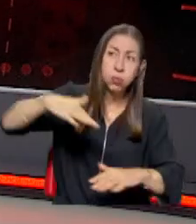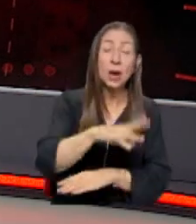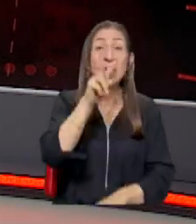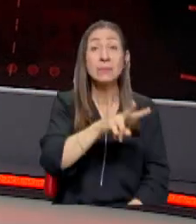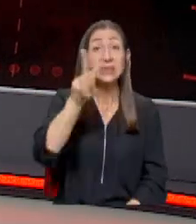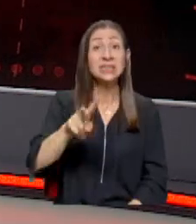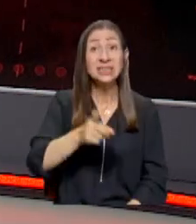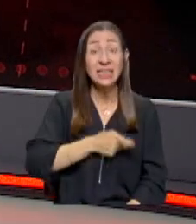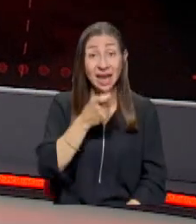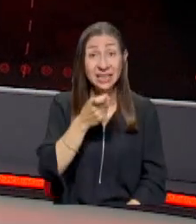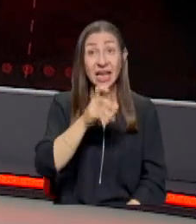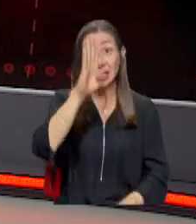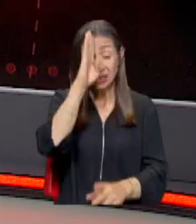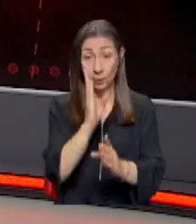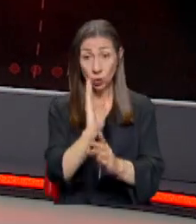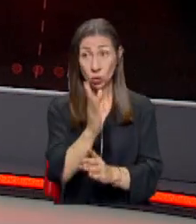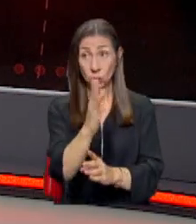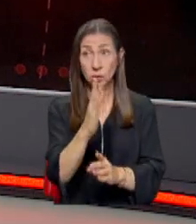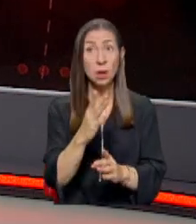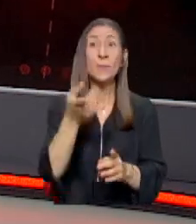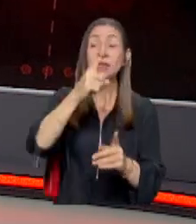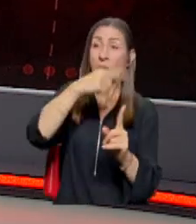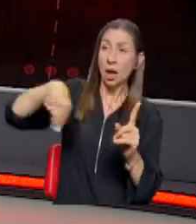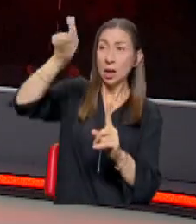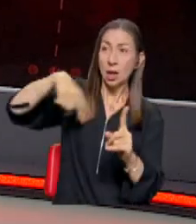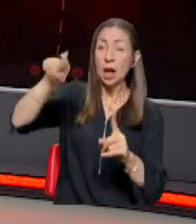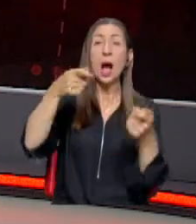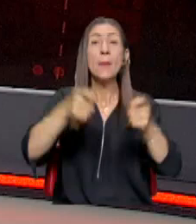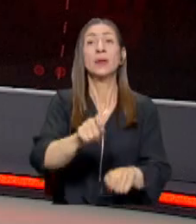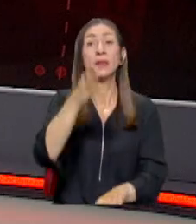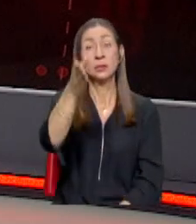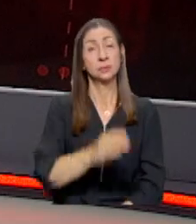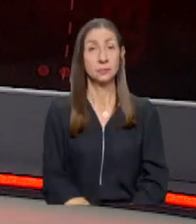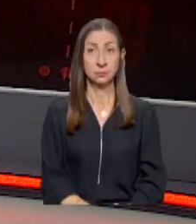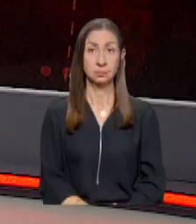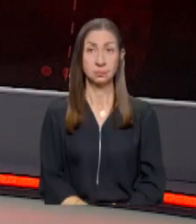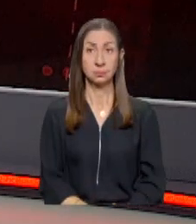22 saattir İstanbul yönüne ulaşım alternatif güzergahlardan sağlanabiliyor.